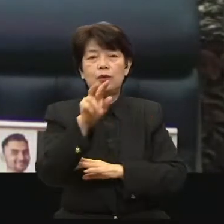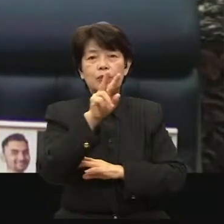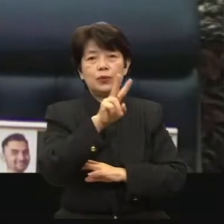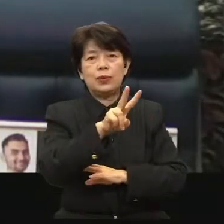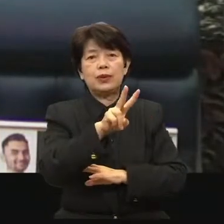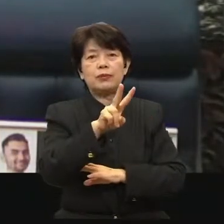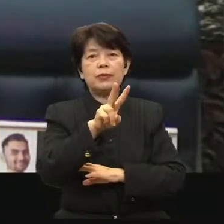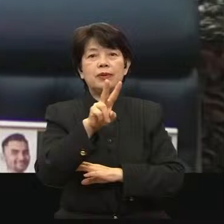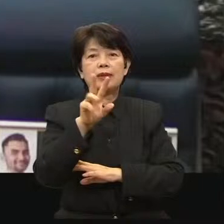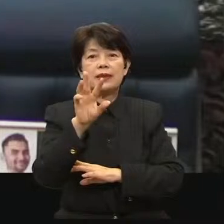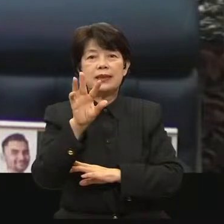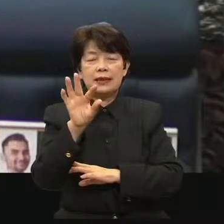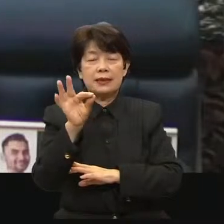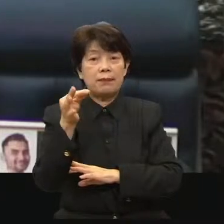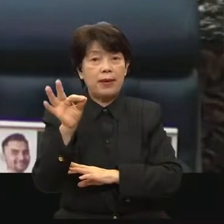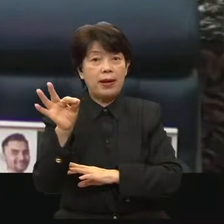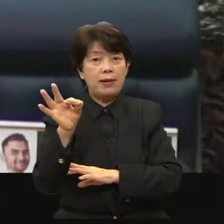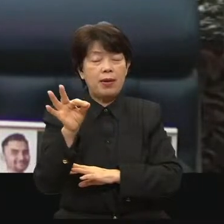hinggalah tahun ini,